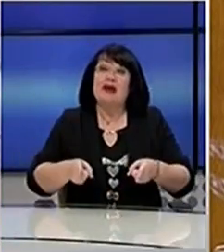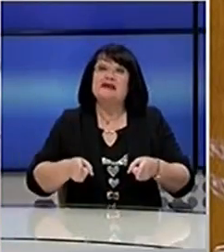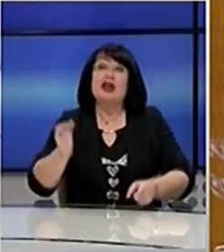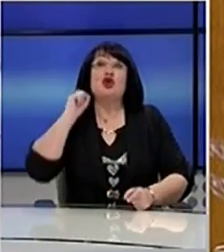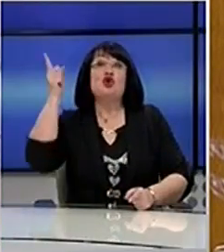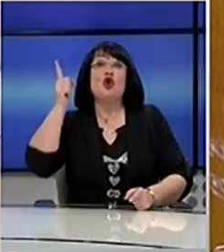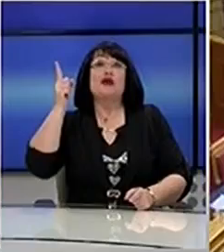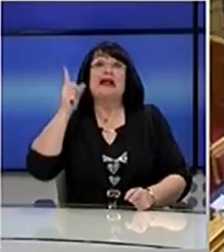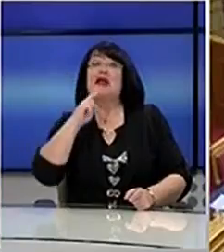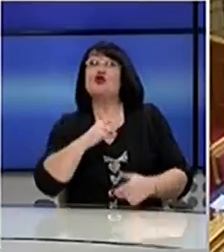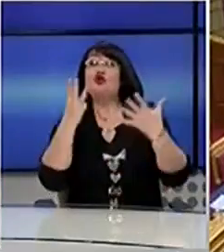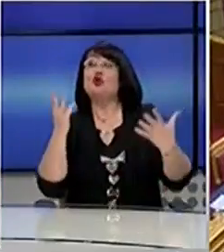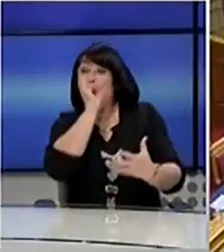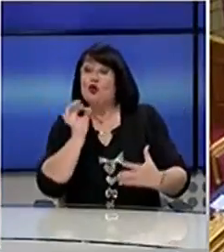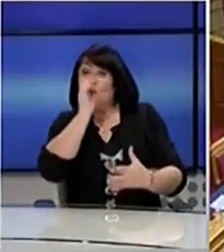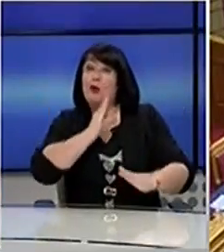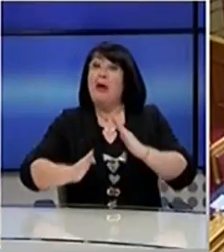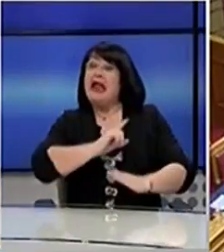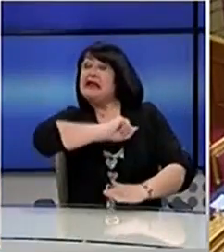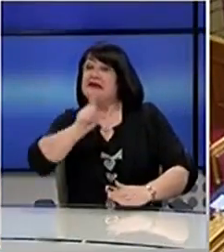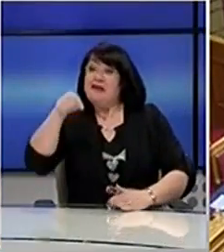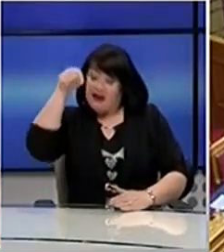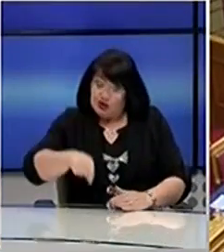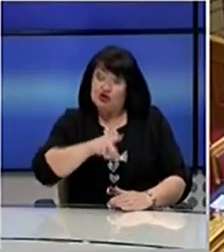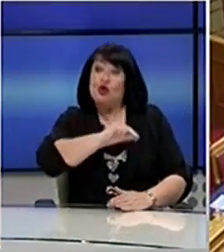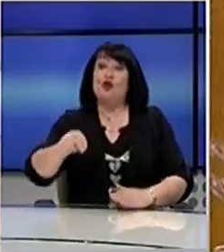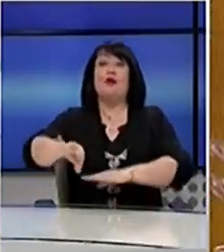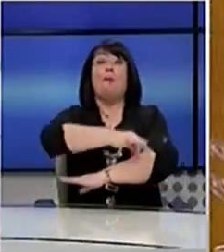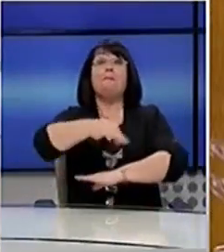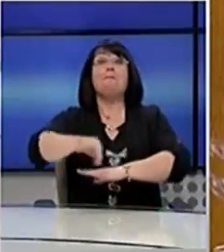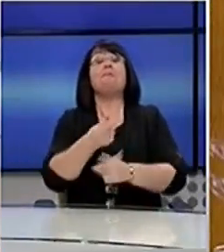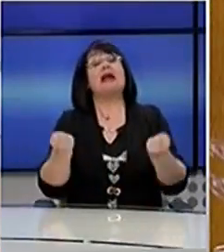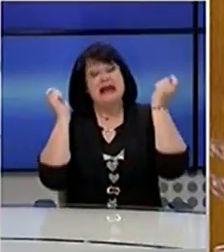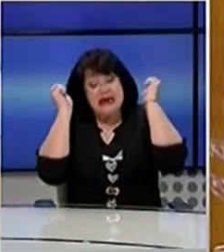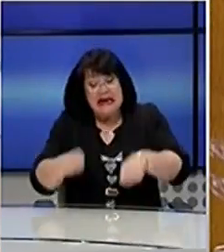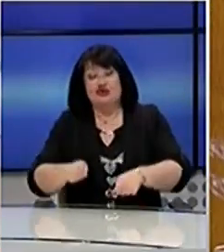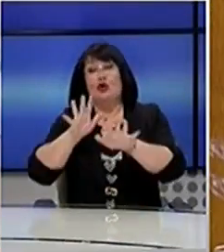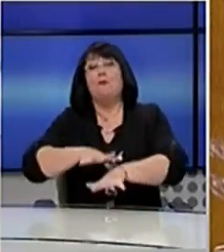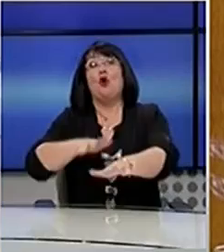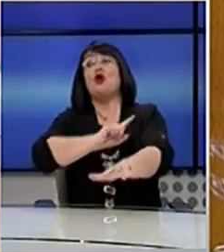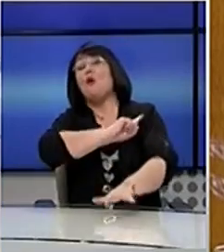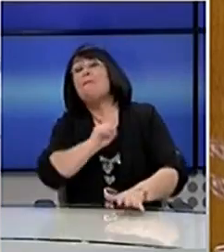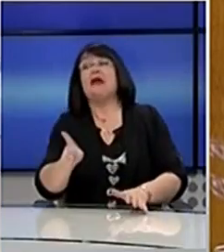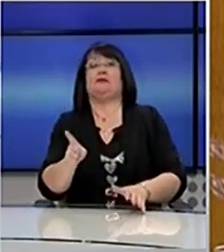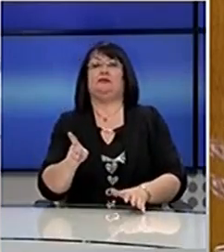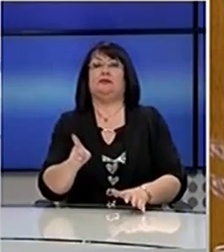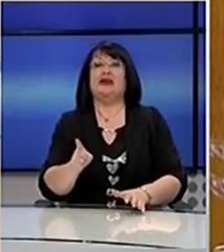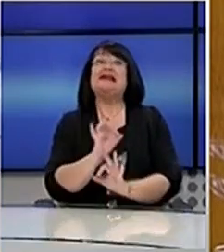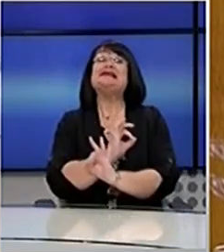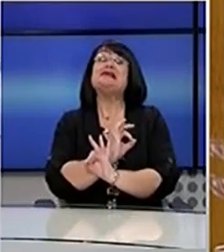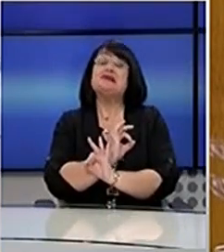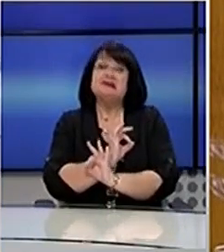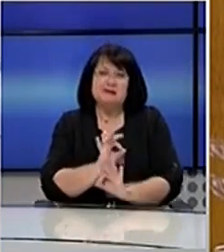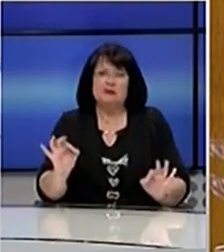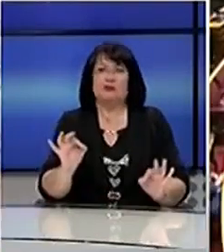μην γιορταστεί 28 Οκτωβρίου, έτσι παίρνει και την απόφαση να μην γίνει σε αυτές τις συνθήκες η πορεία του Πολυτεχνείου. Και είμαι